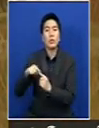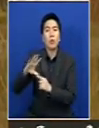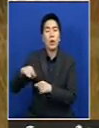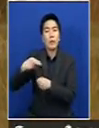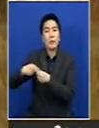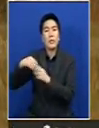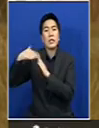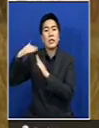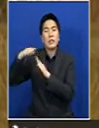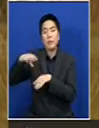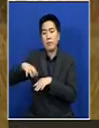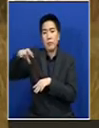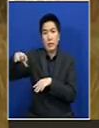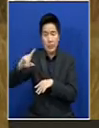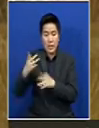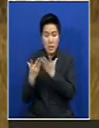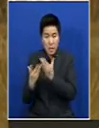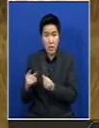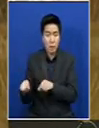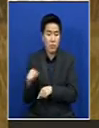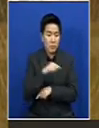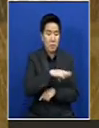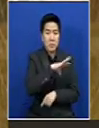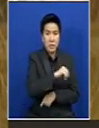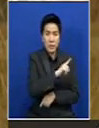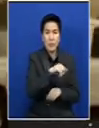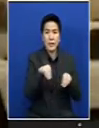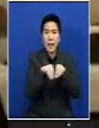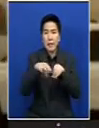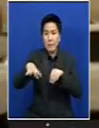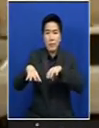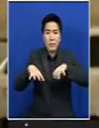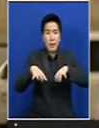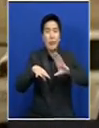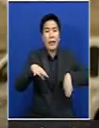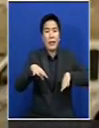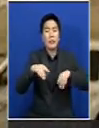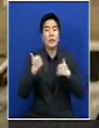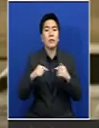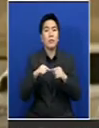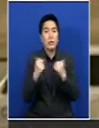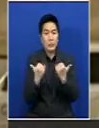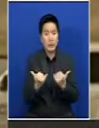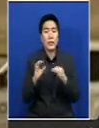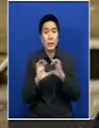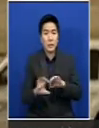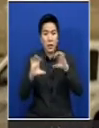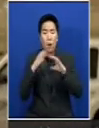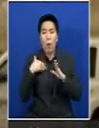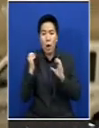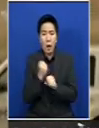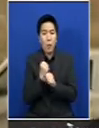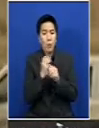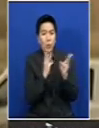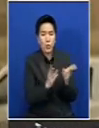ายน้ำมันทางตอนเหนือของเมืองส่วนที่เหลือเดินทางไปยังเมืองเอ็ดมันตันที่อยู่ใกล้ทางตอนใต้ออกไปค่ะทางการก็ระดมทุ